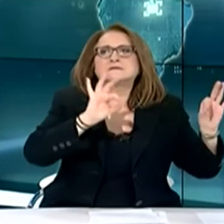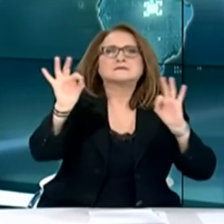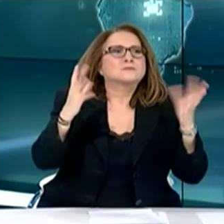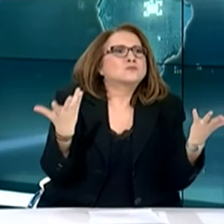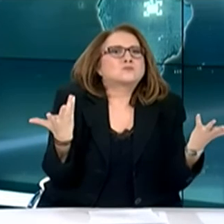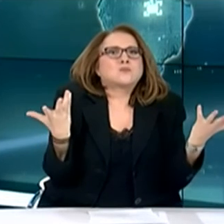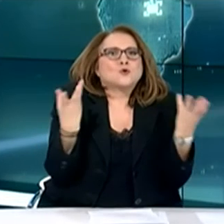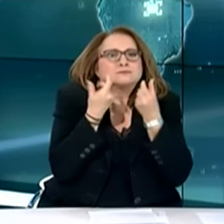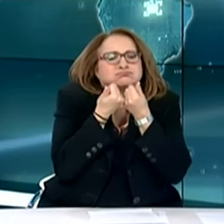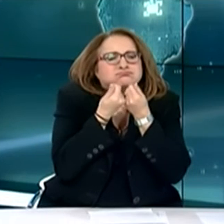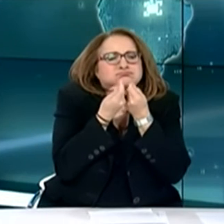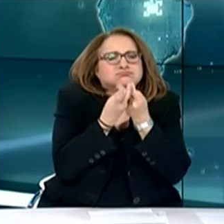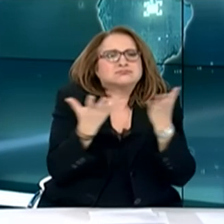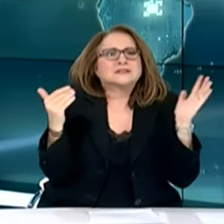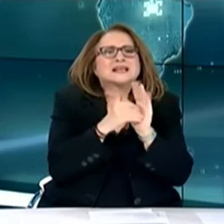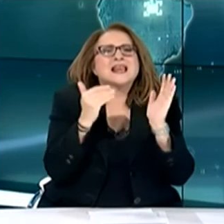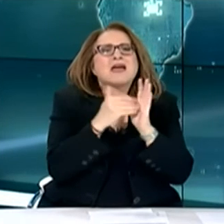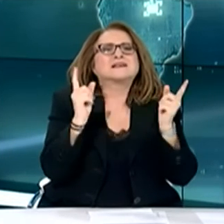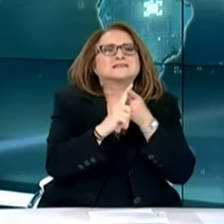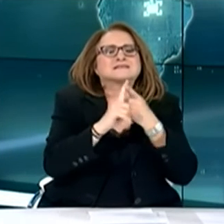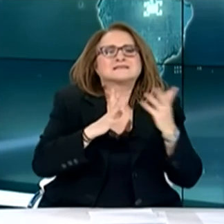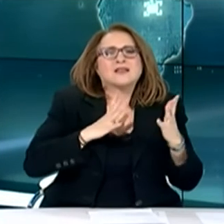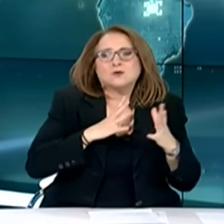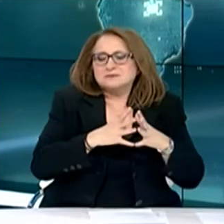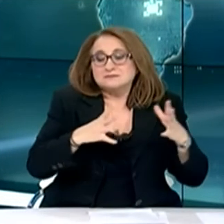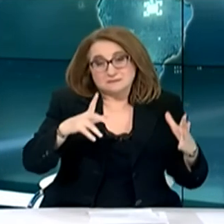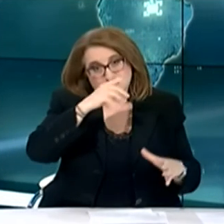ιχνηλατείς δεκάδες χιλιάδες κρούσματα. Σε αυτή τη διαδικασία